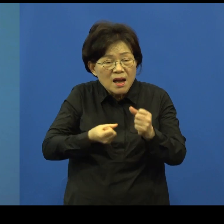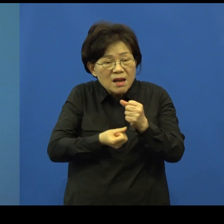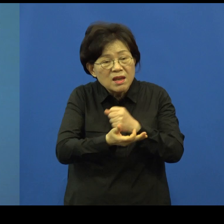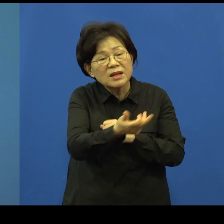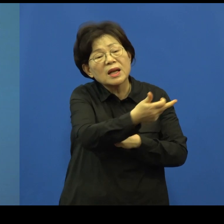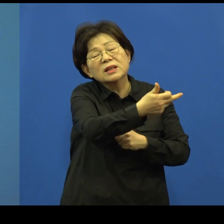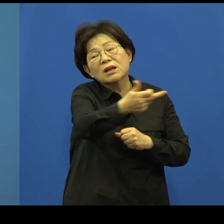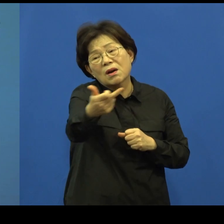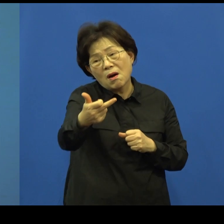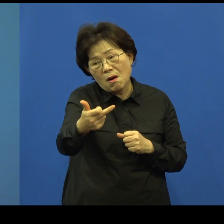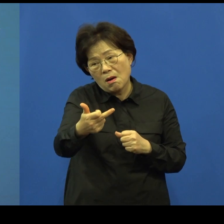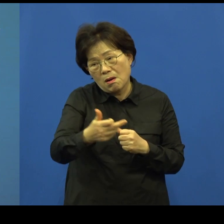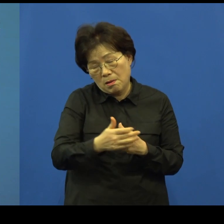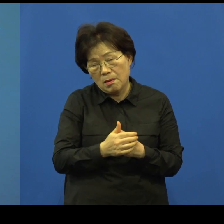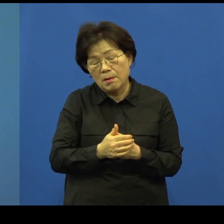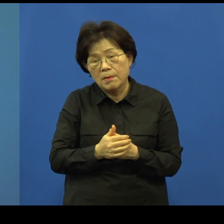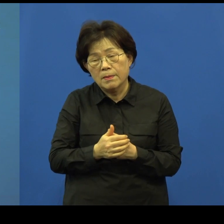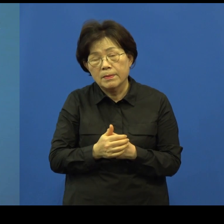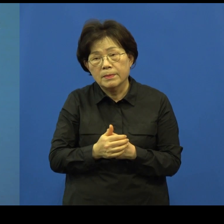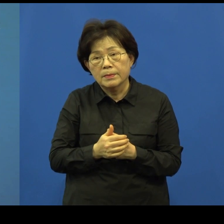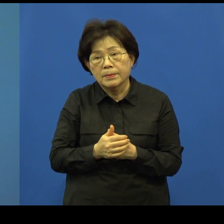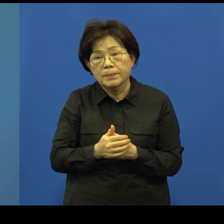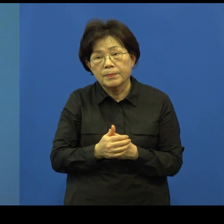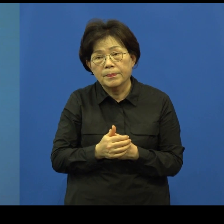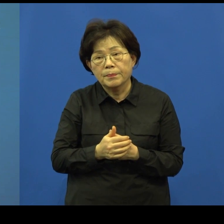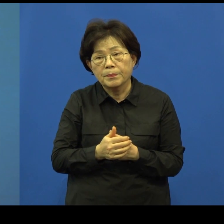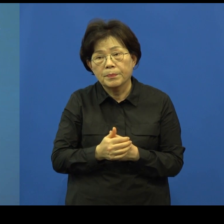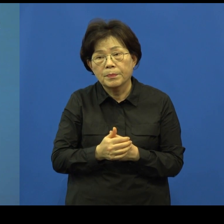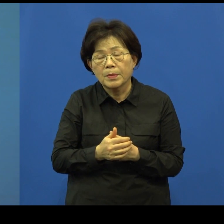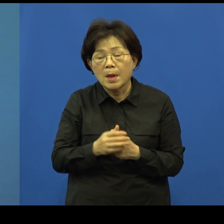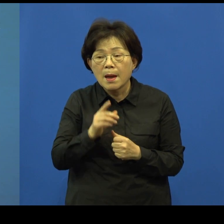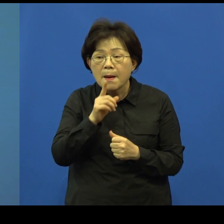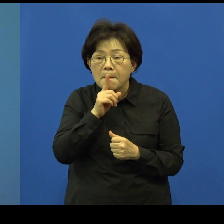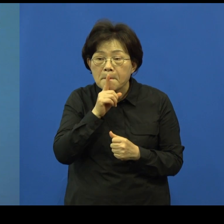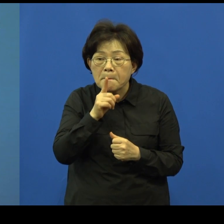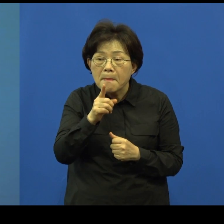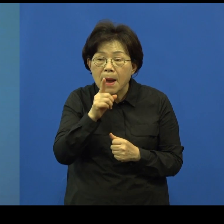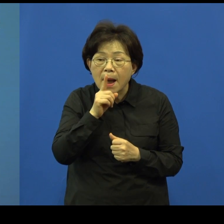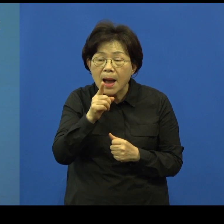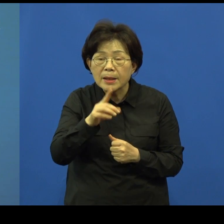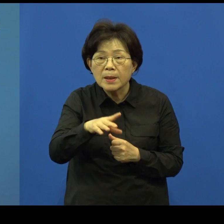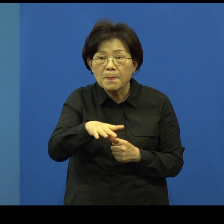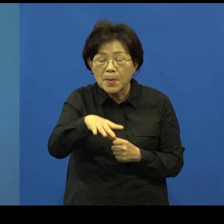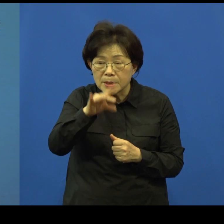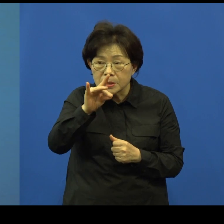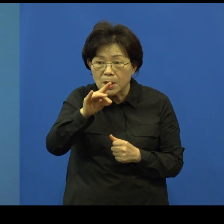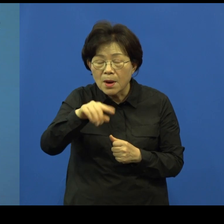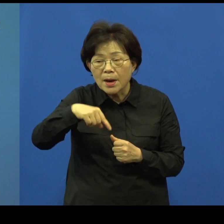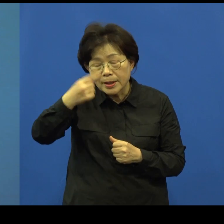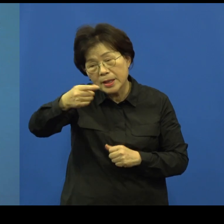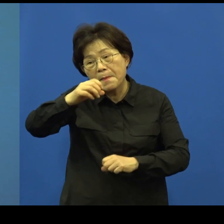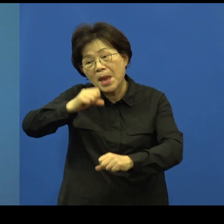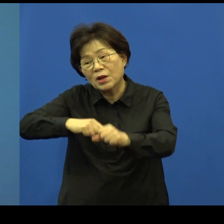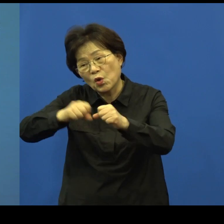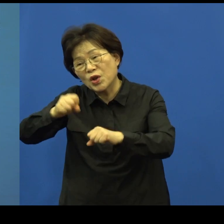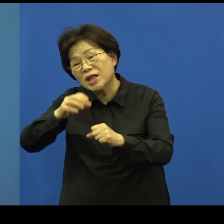이게 야고보서에서 얘기하고 있는 겁니다. 언제나 말이 먼저 있어요. 말이 있고 그 다음에 다른 게 따라오는